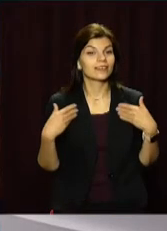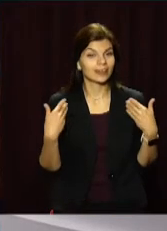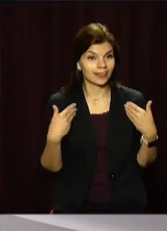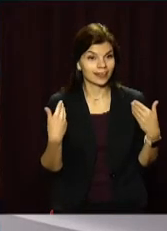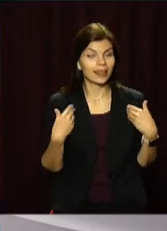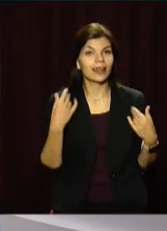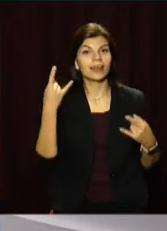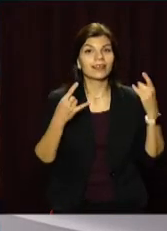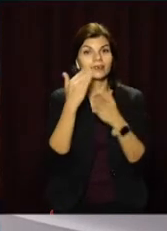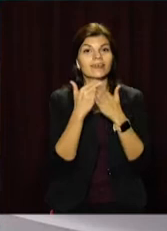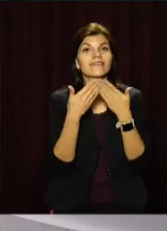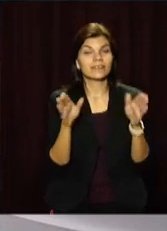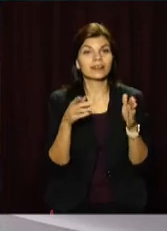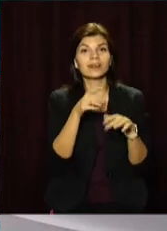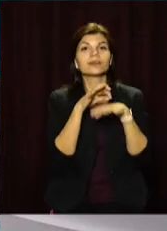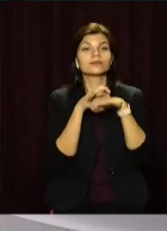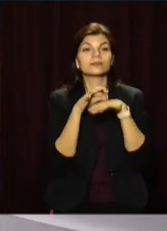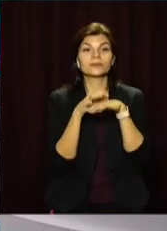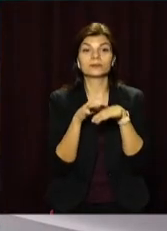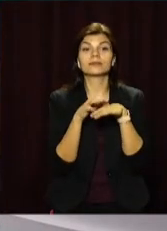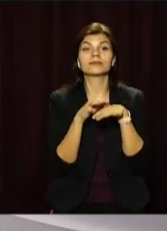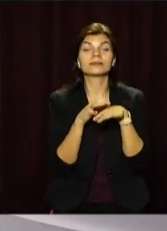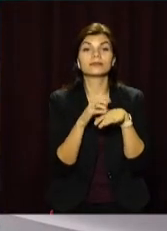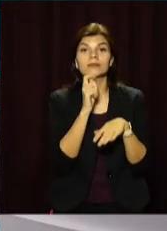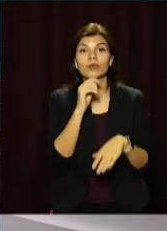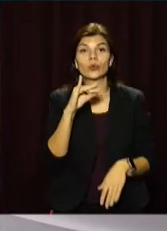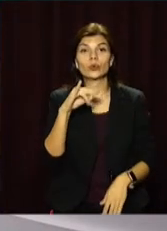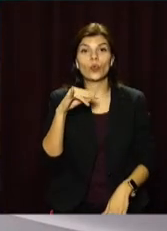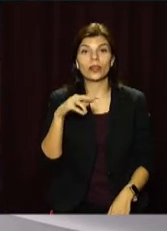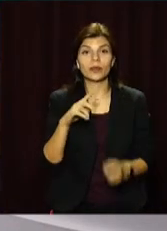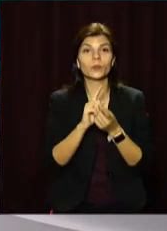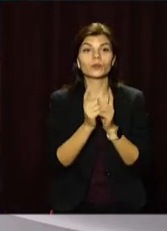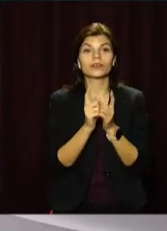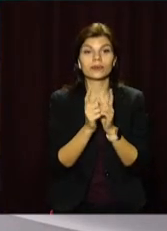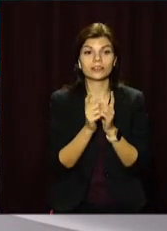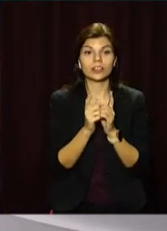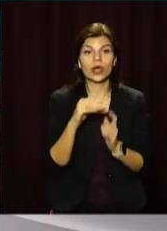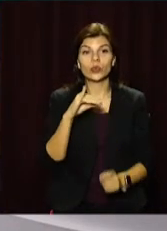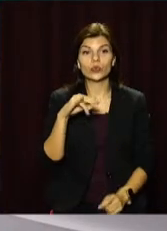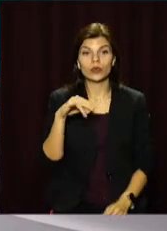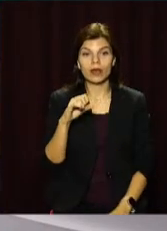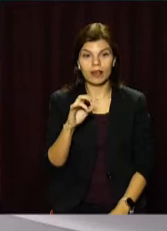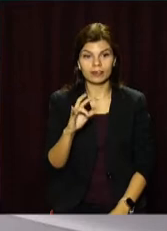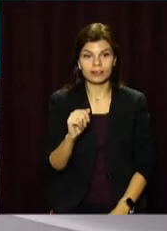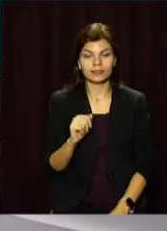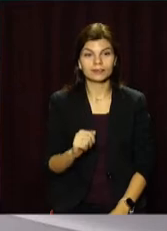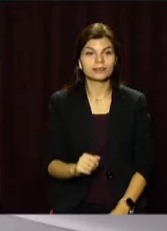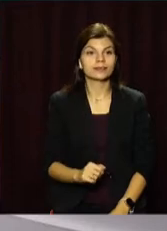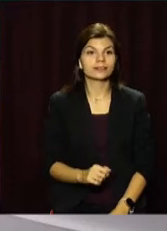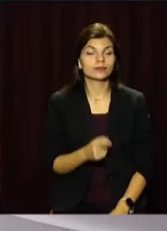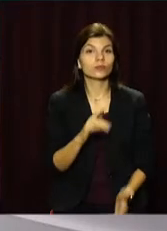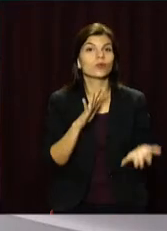Вітаю, це новини на відкритому. У студії Юлія Демченко та сурдоперекладачка Юліана Пуговкіна. Про події середи найближчим